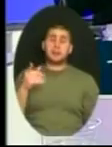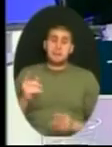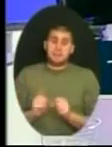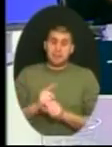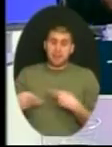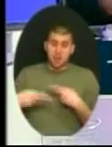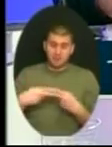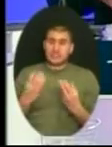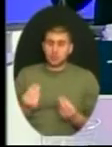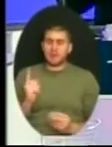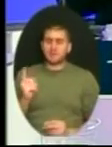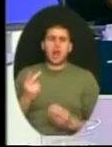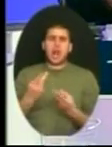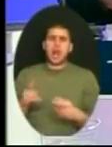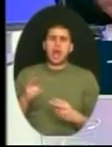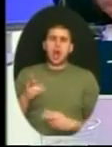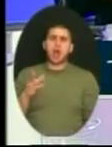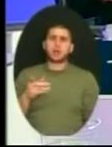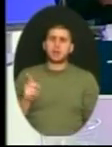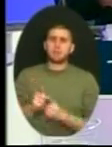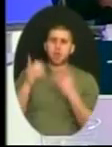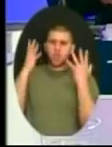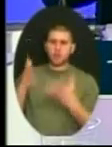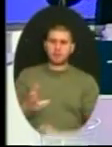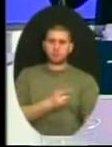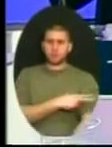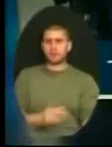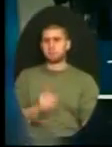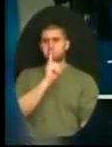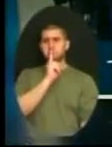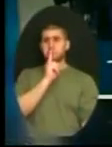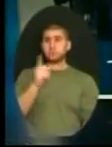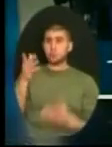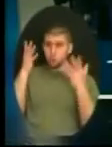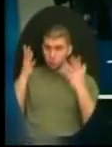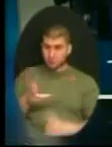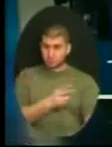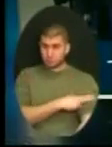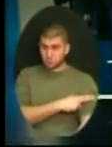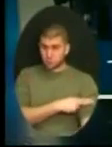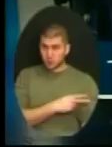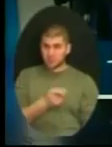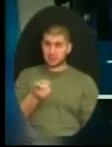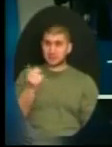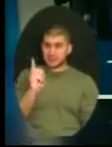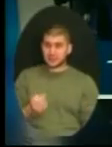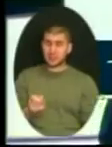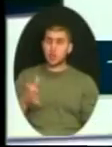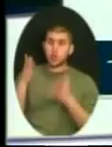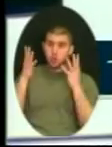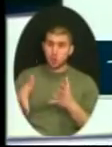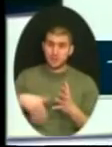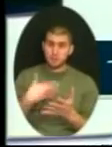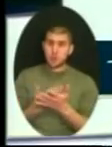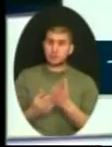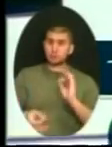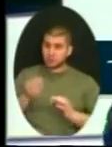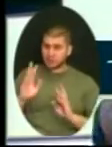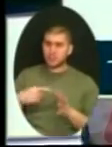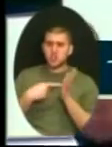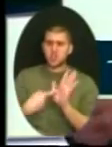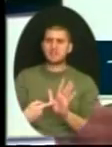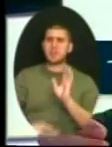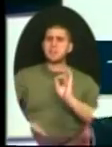כן טוב? כי לא יכול להיות שתוקפים את המשטרה ומשטרה שותקת. הרי אחרי שהתקפו את המשטרה, התקפו את היועמ"ש. אחרי שהתקפו את היועמ"ש, התקפו את בית המשפט.